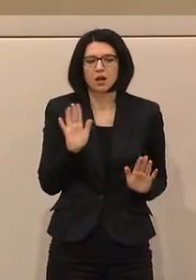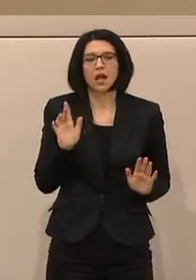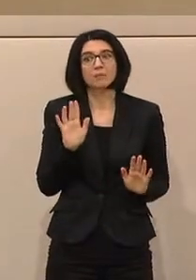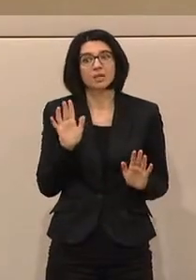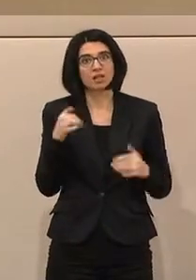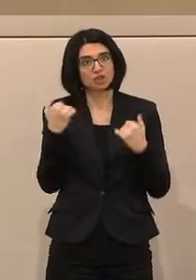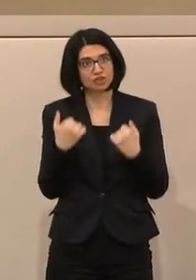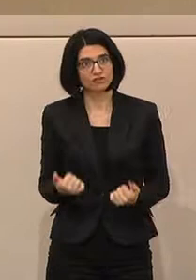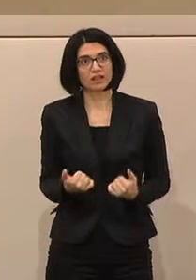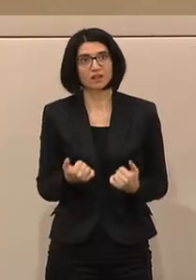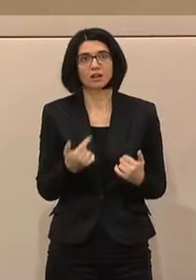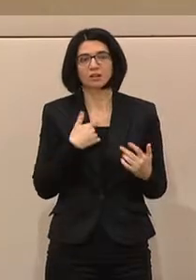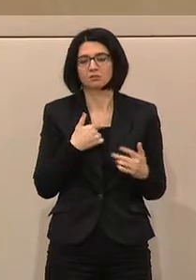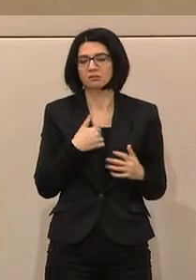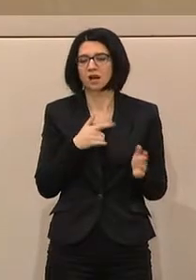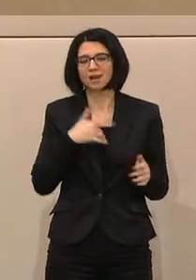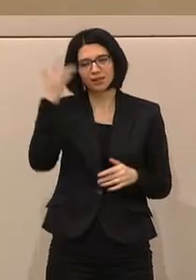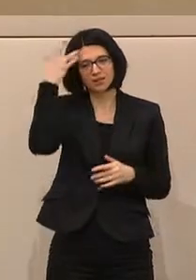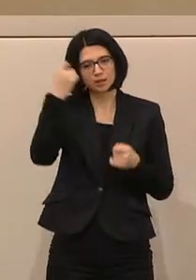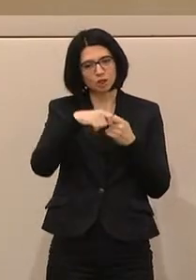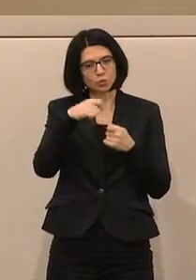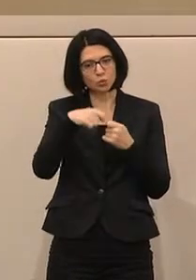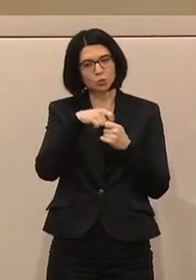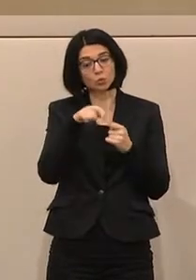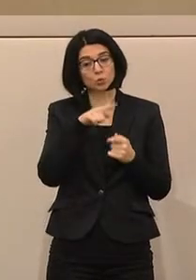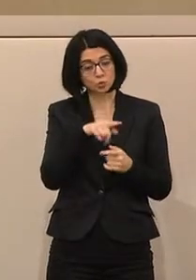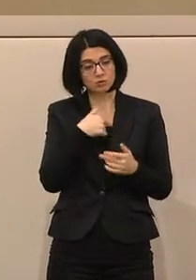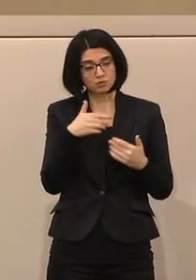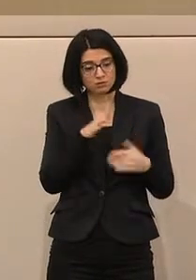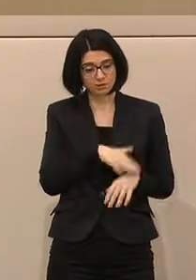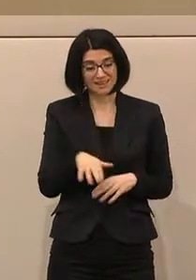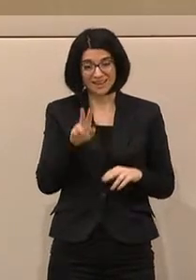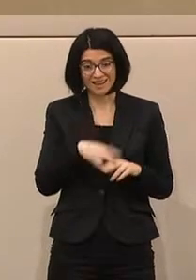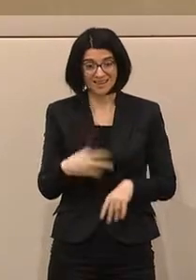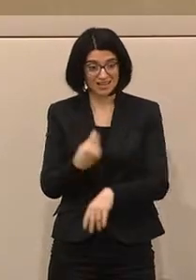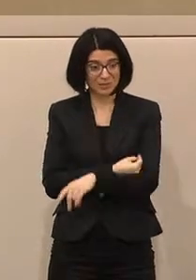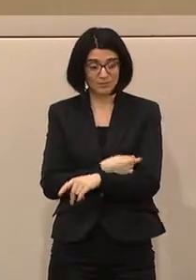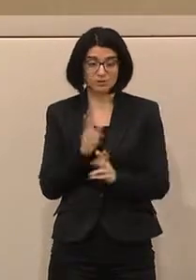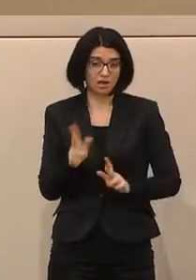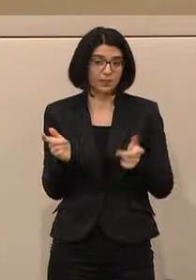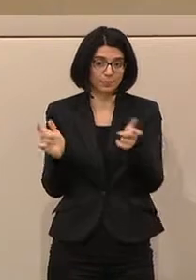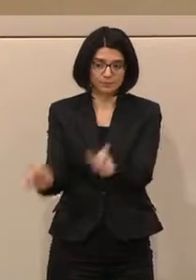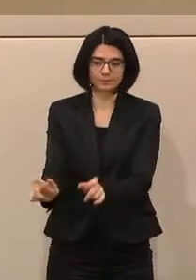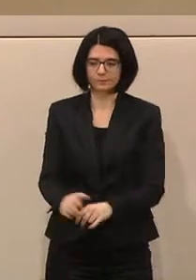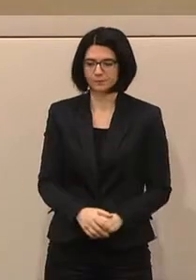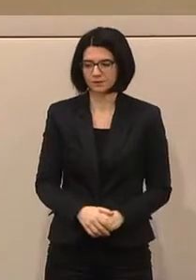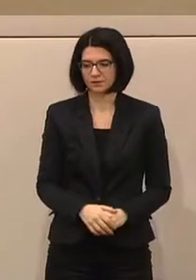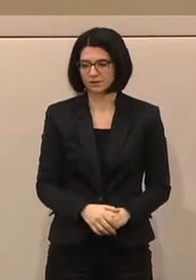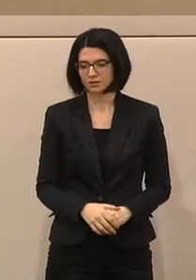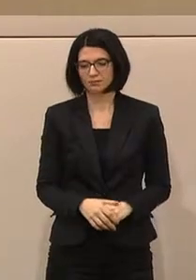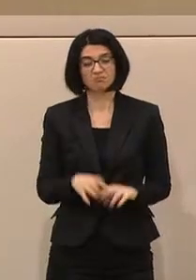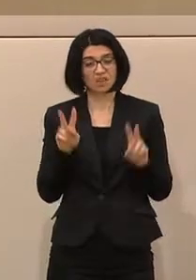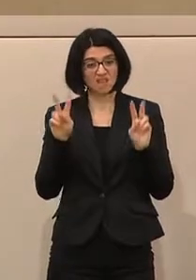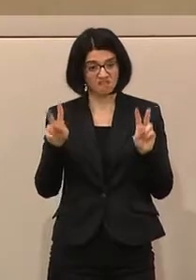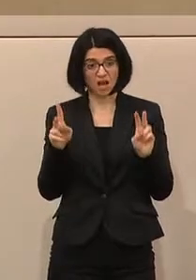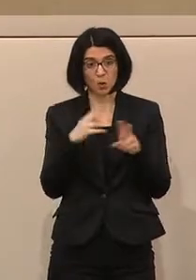schwere, langsam zum Tode führende Hirnentzündung bei Kindern, die bei einer Durchimpfungsrate verhindert werden kann. Tatsache ist, wir